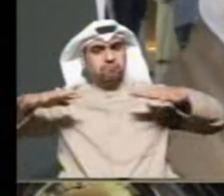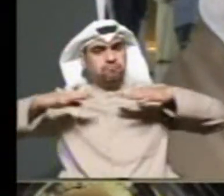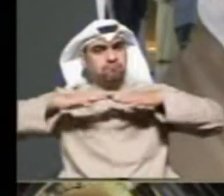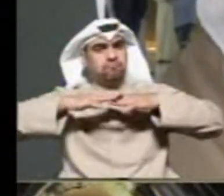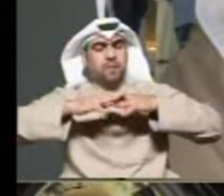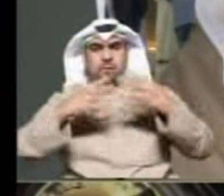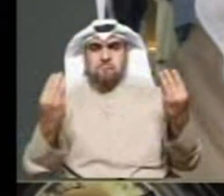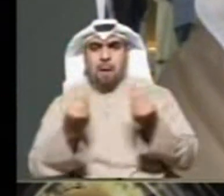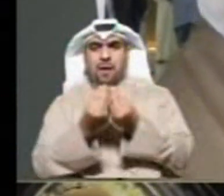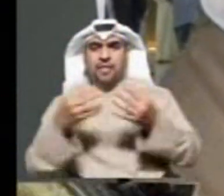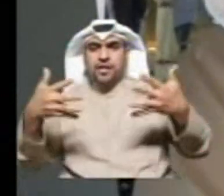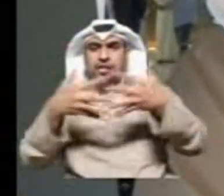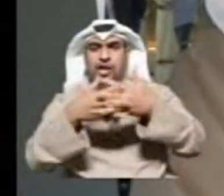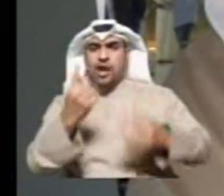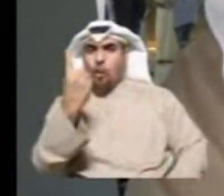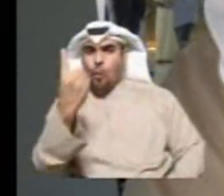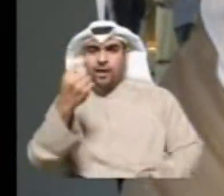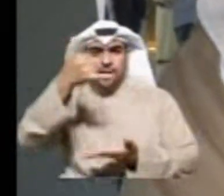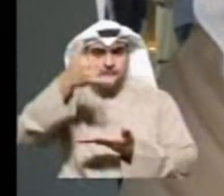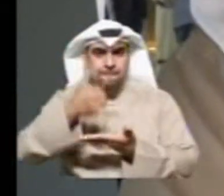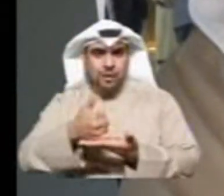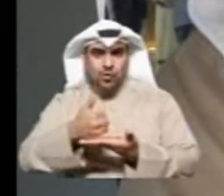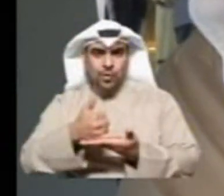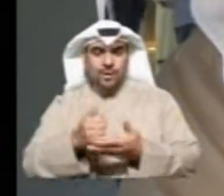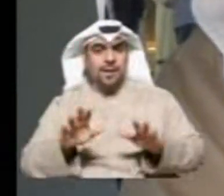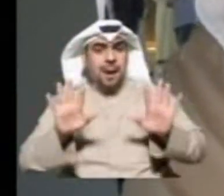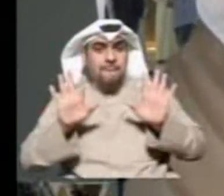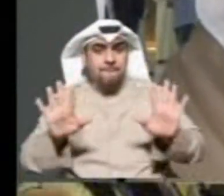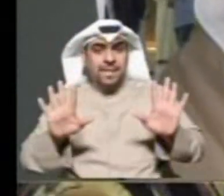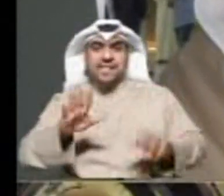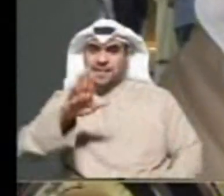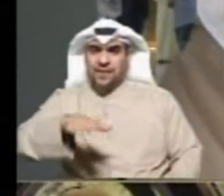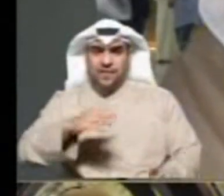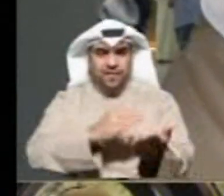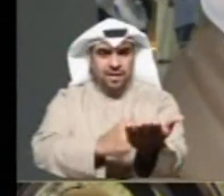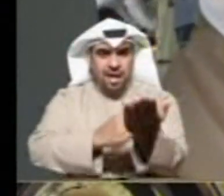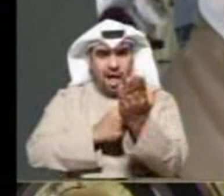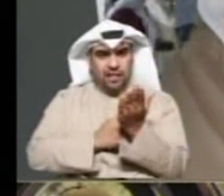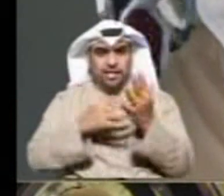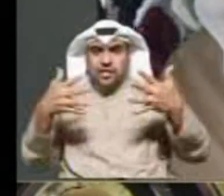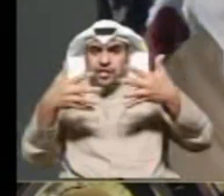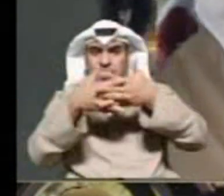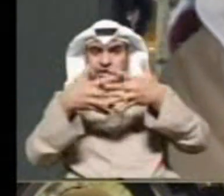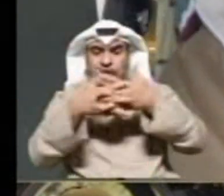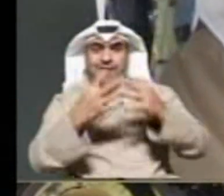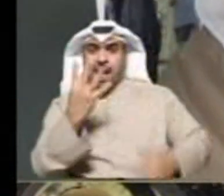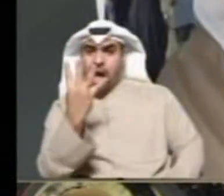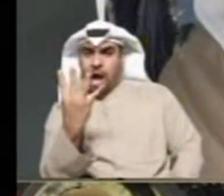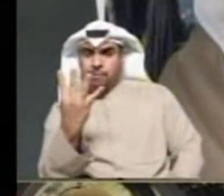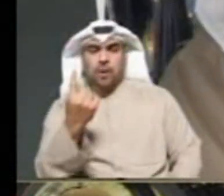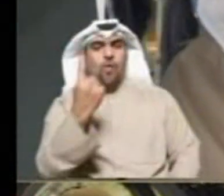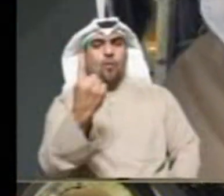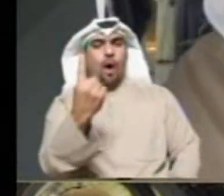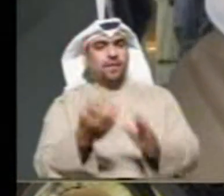واحدة وتحت شركة واحدة، إلا أن من تقدم من خلال لجنة المناقصات المركزية بمناقصة علنية هي